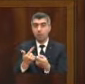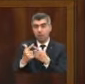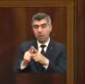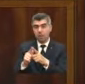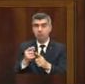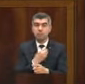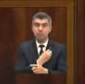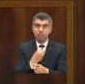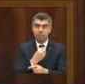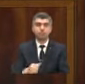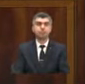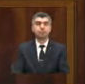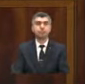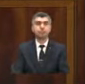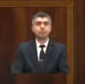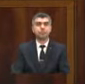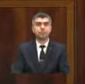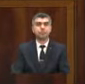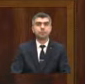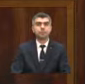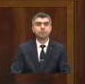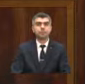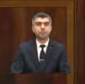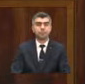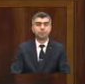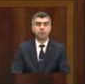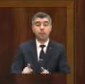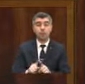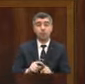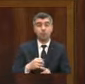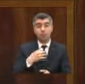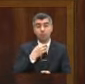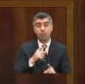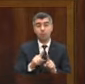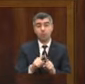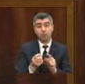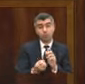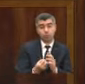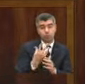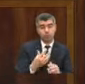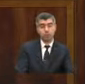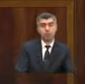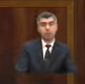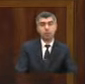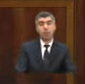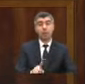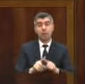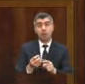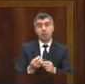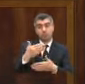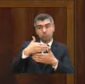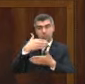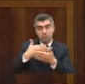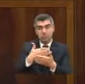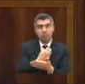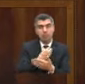الصحية تتوخى تطوير حكامة القطاع الصحي، ترشيد استخدام بنيته وموارده